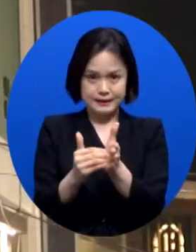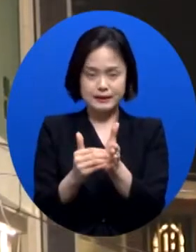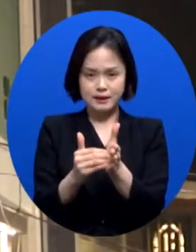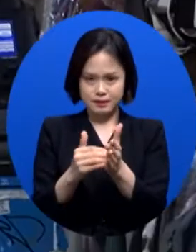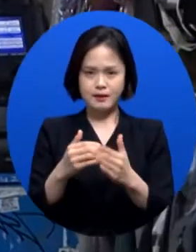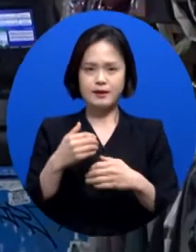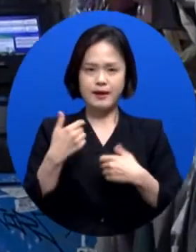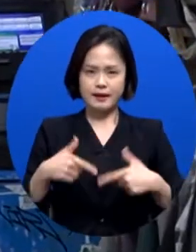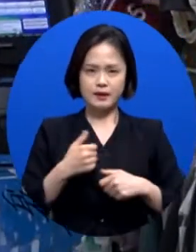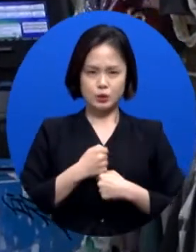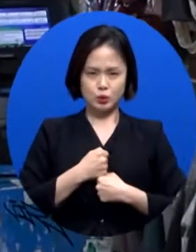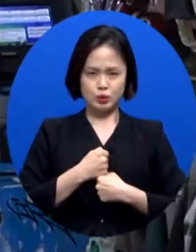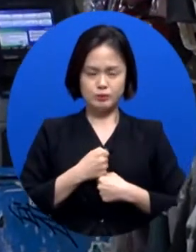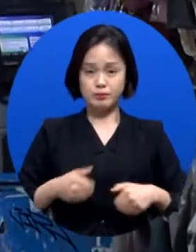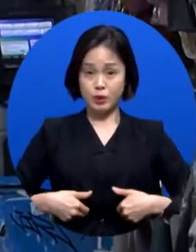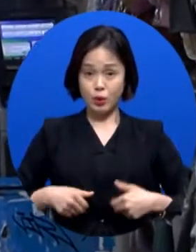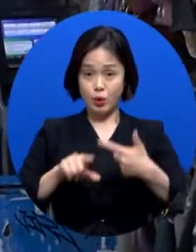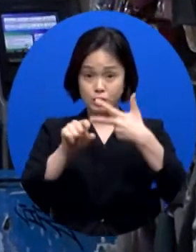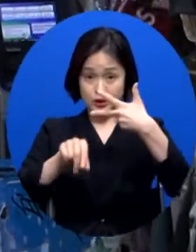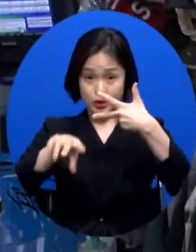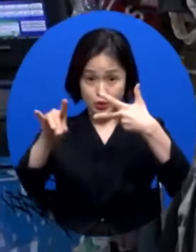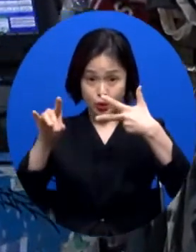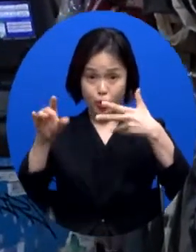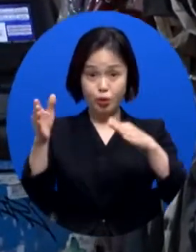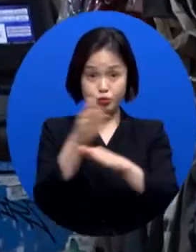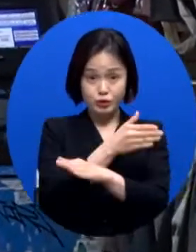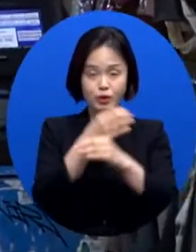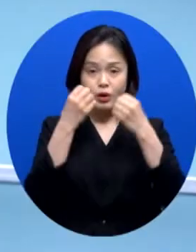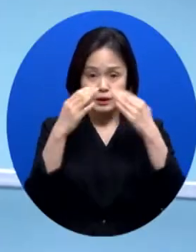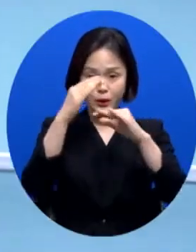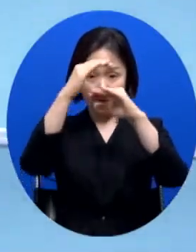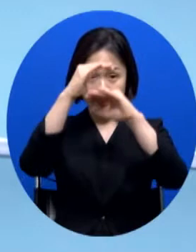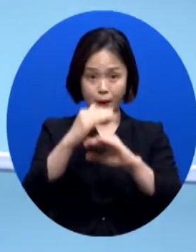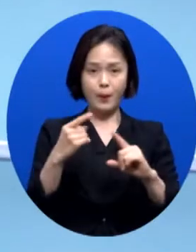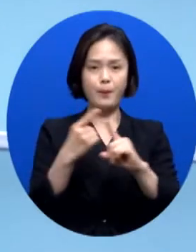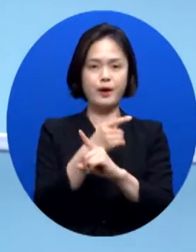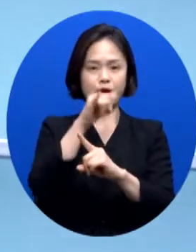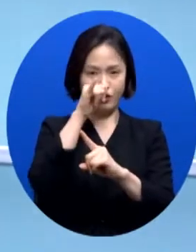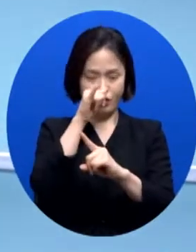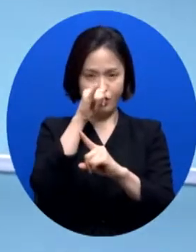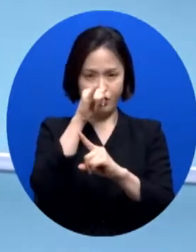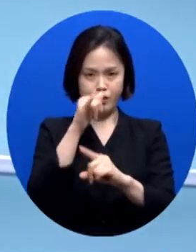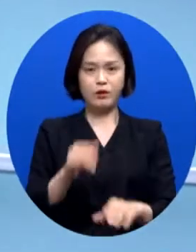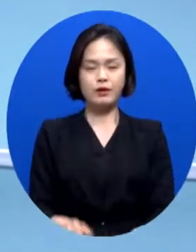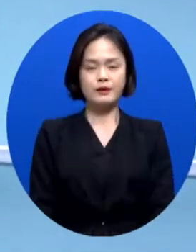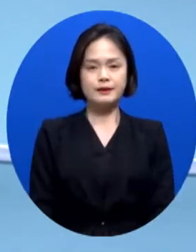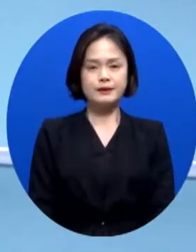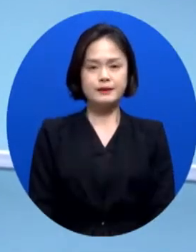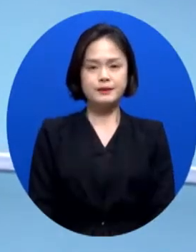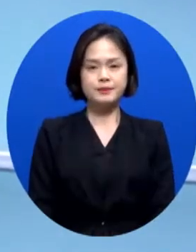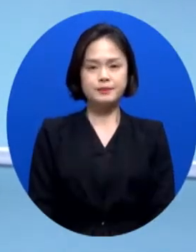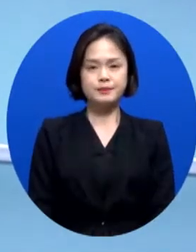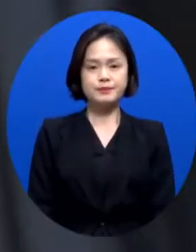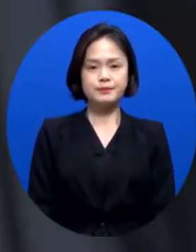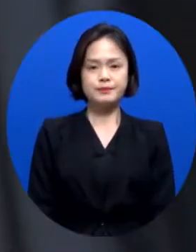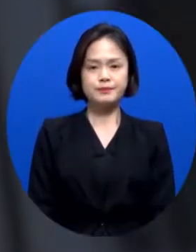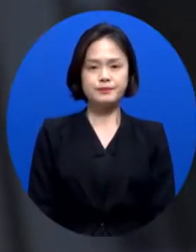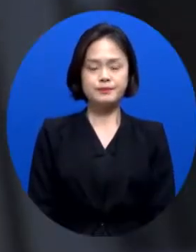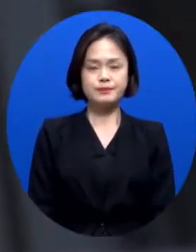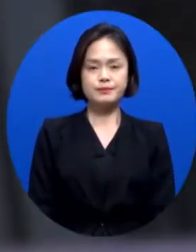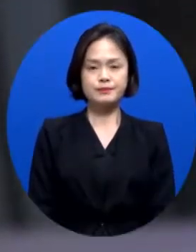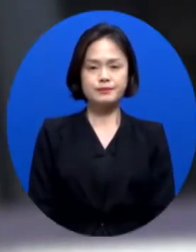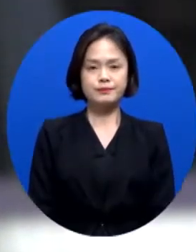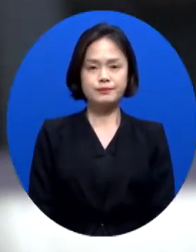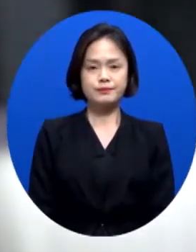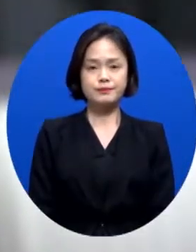7월 초부터 적용 예정인 거리두기 개편안을 무리 없이 시행하기 위해서 내린 것으로 보입니다. 거리두기 연장 속에